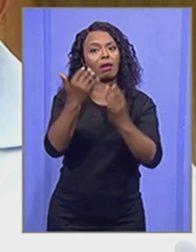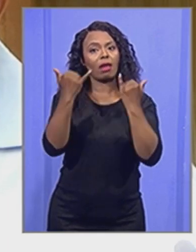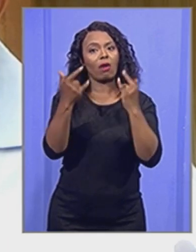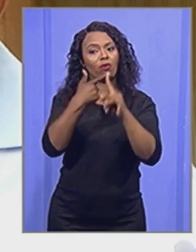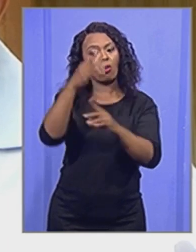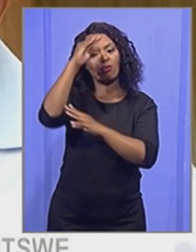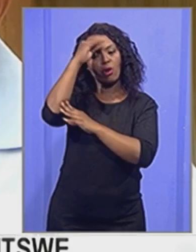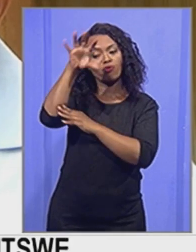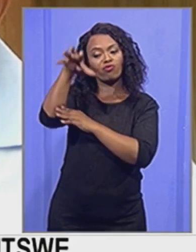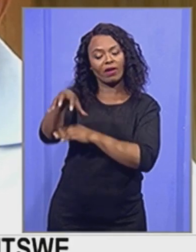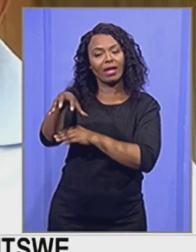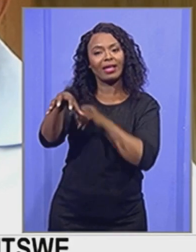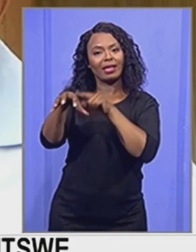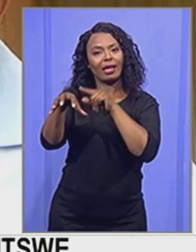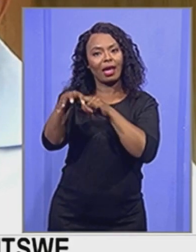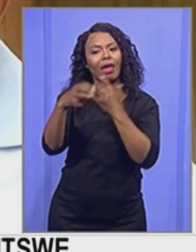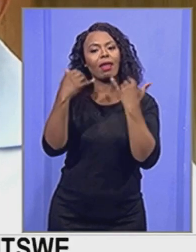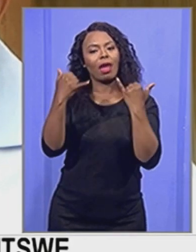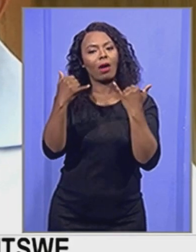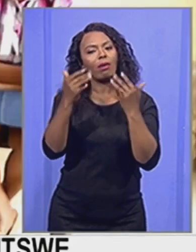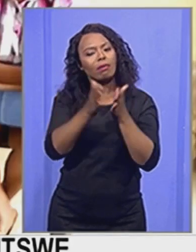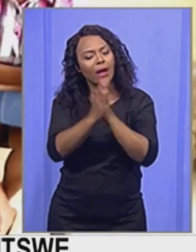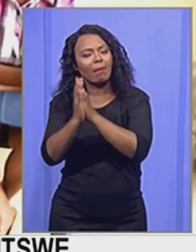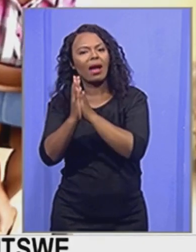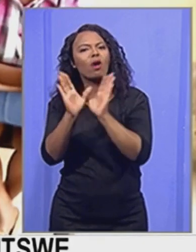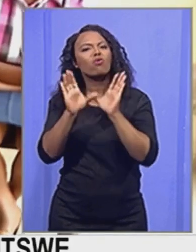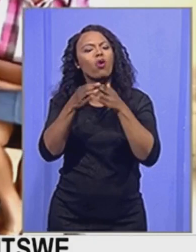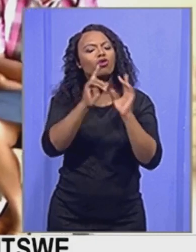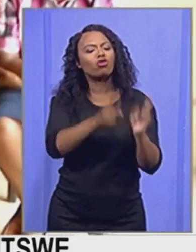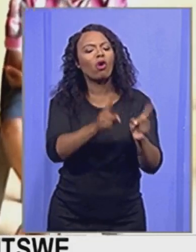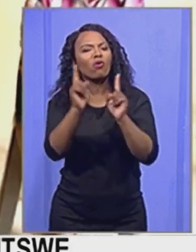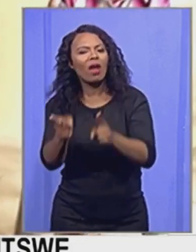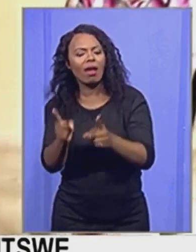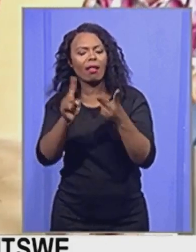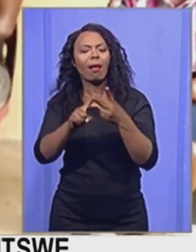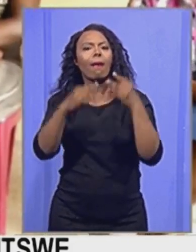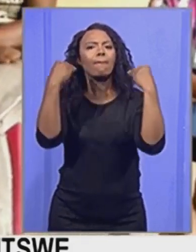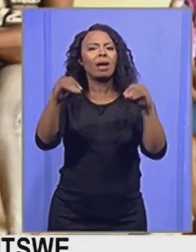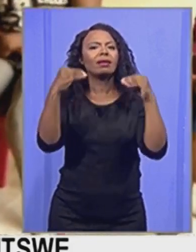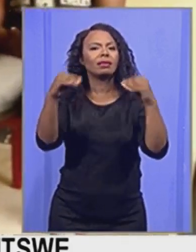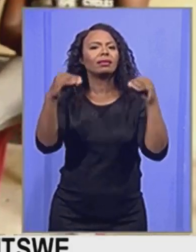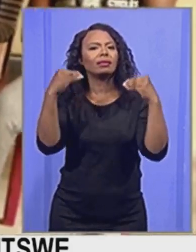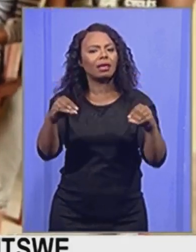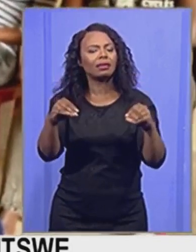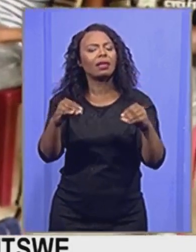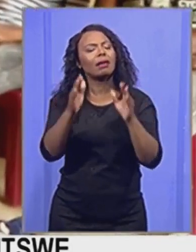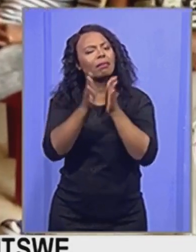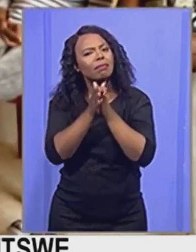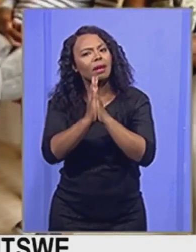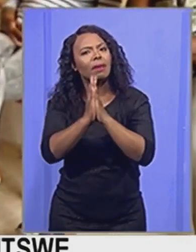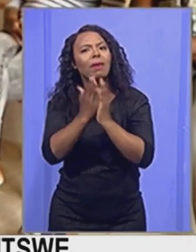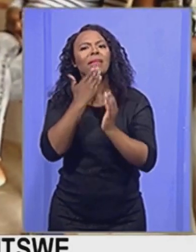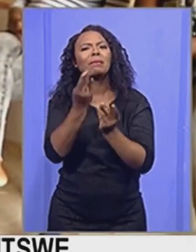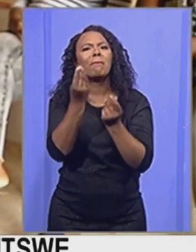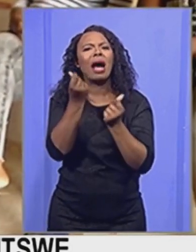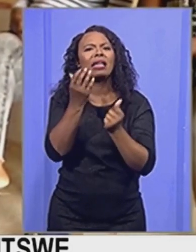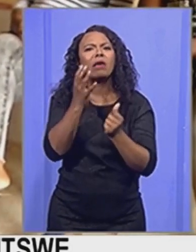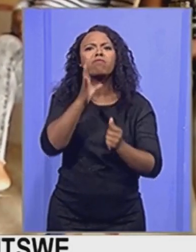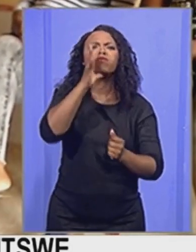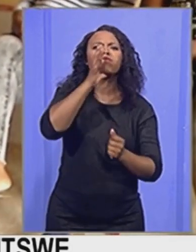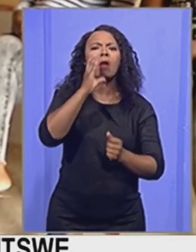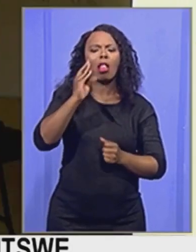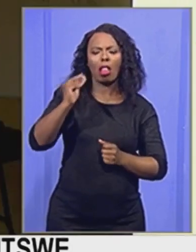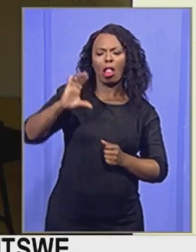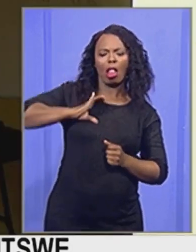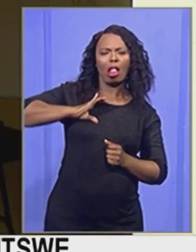provincial commissioner kwa gore batho ba di-stockfele le ba di-business re kgopela gore le seka la tshwara cash e ntšhi in